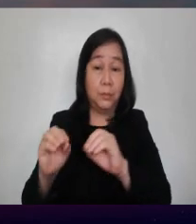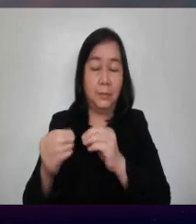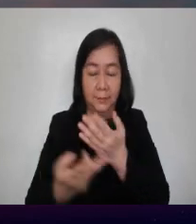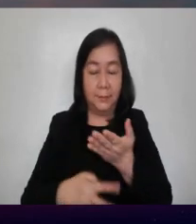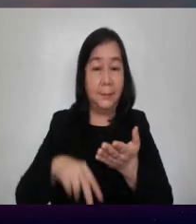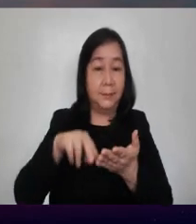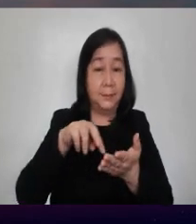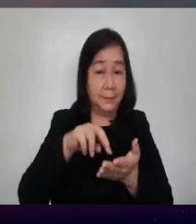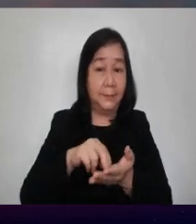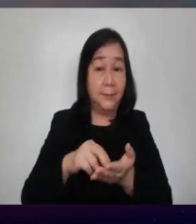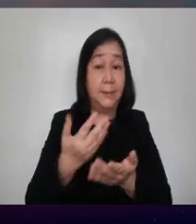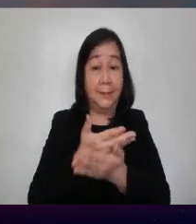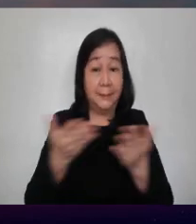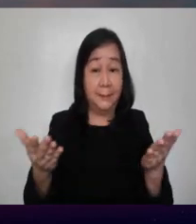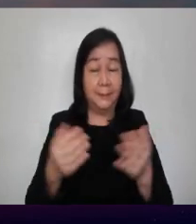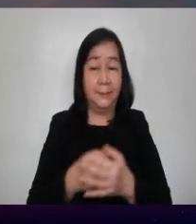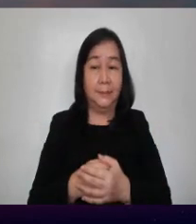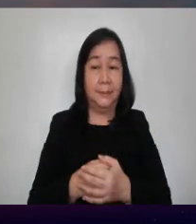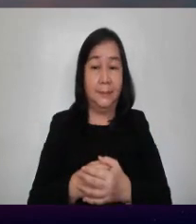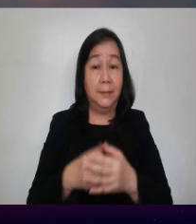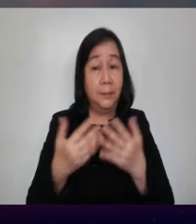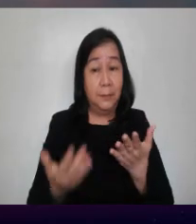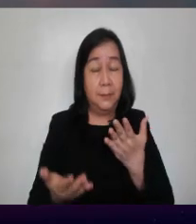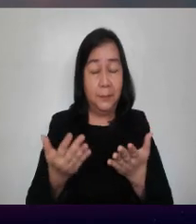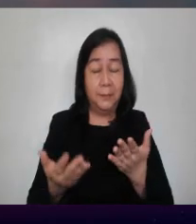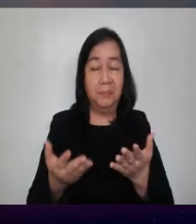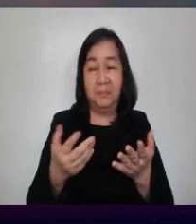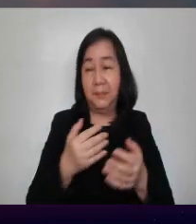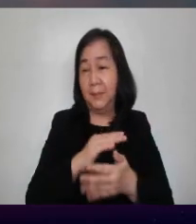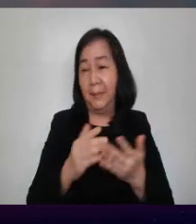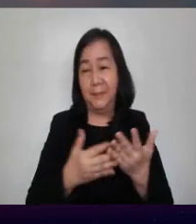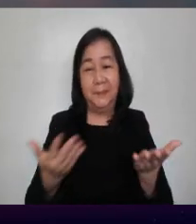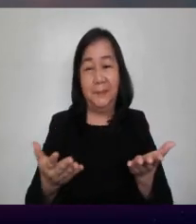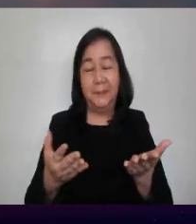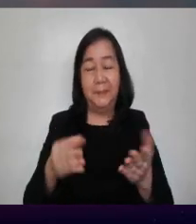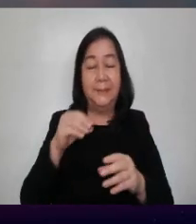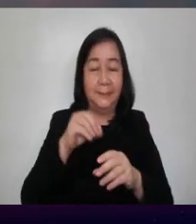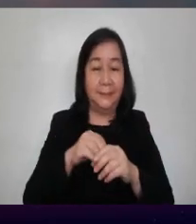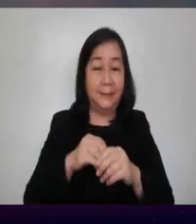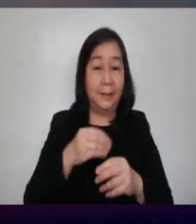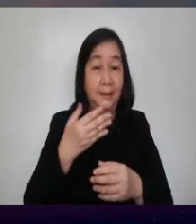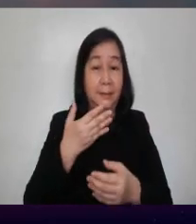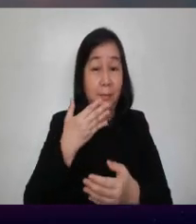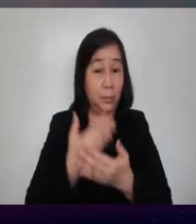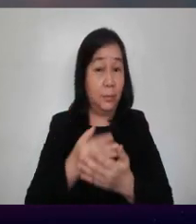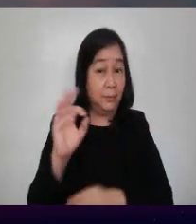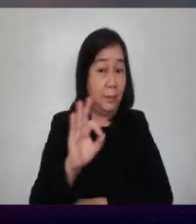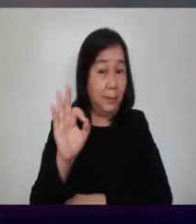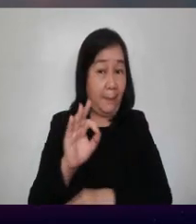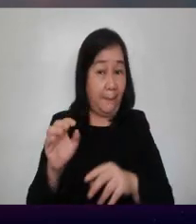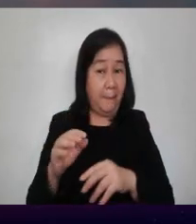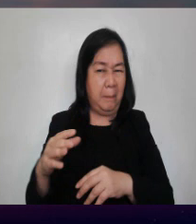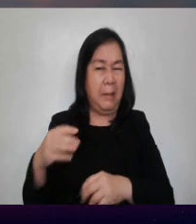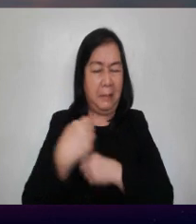ng muling pagkabuhay sa atin. Marami sa atin ang tila nasa Biyernes Santo ng ating buhay.